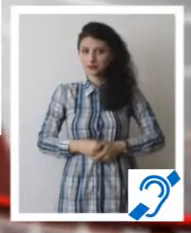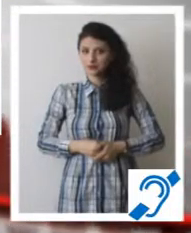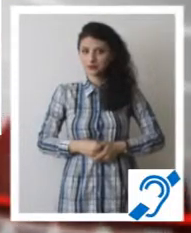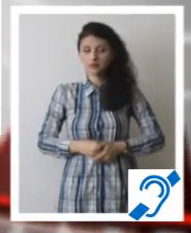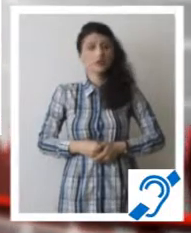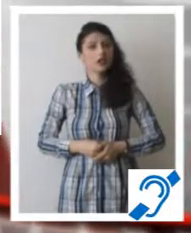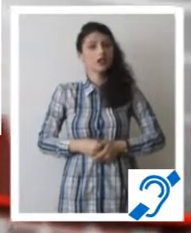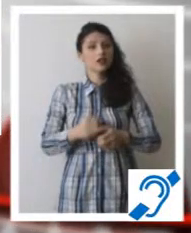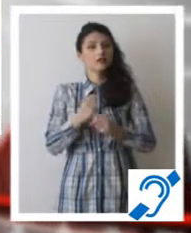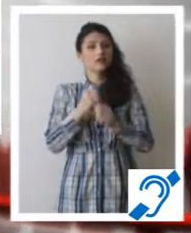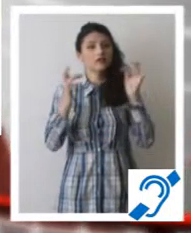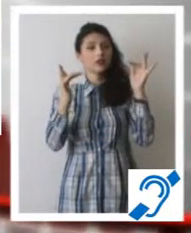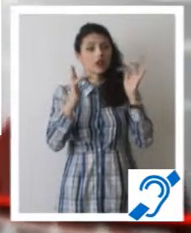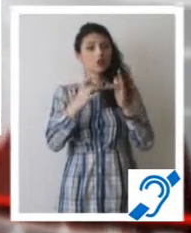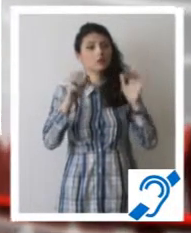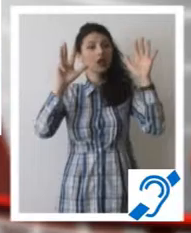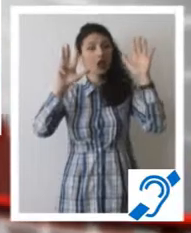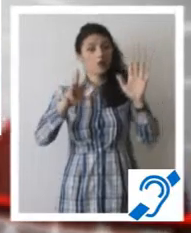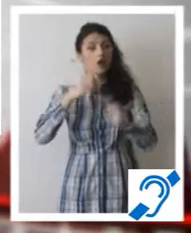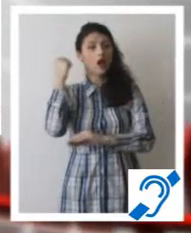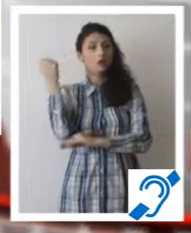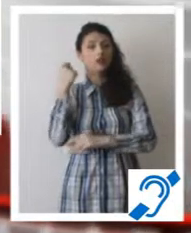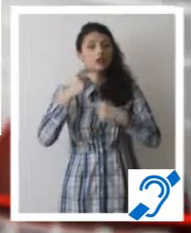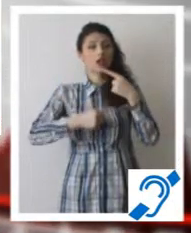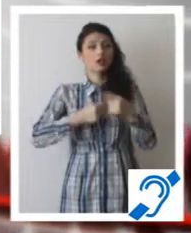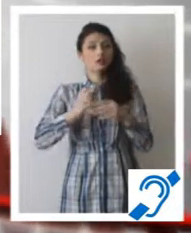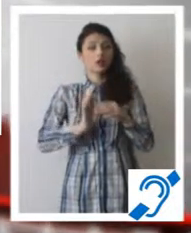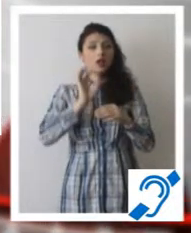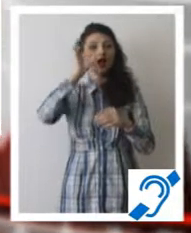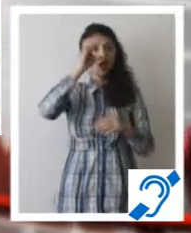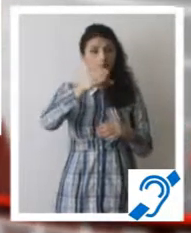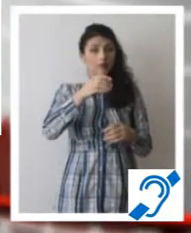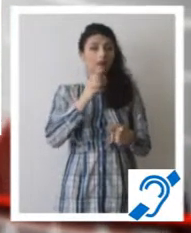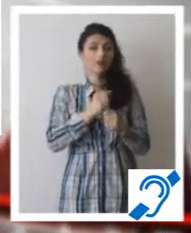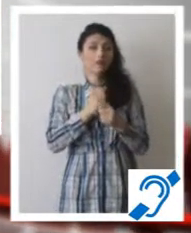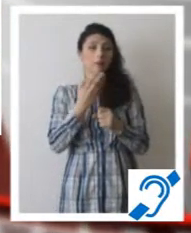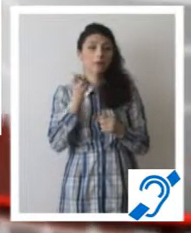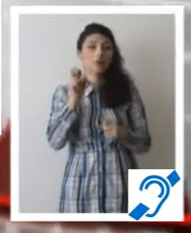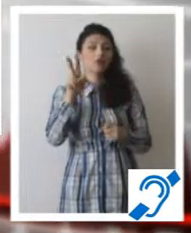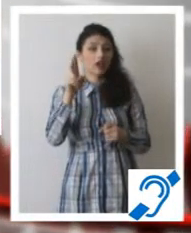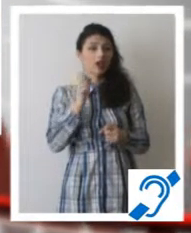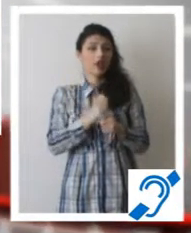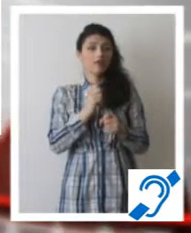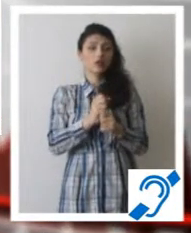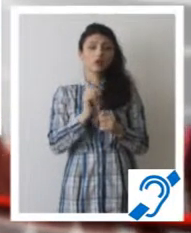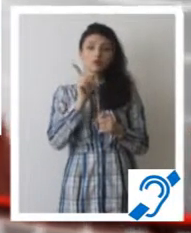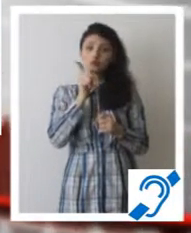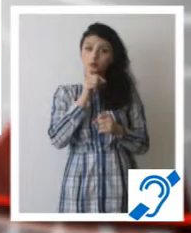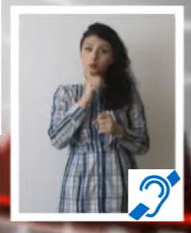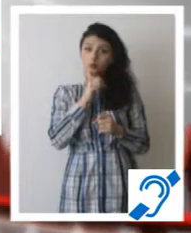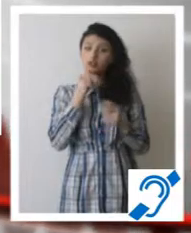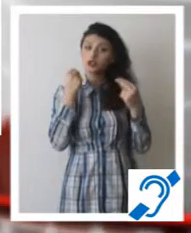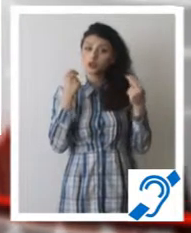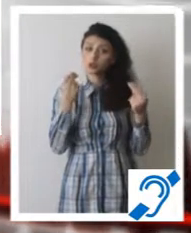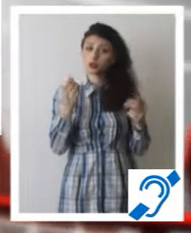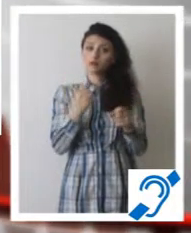Într-o partidă contând pentru runda noua din campionatul național de handbal junioare, CS Dacia Mioveni a făcut o partidă foarte